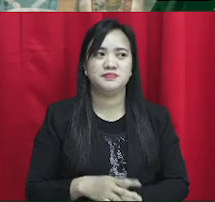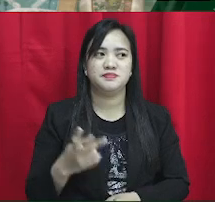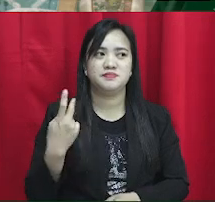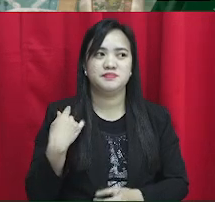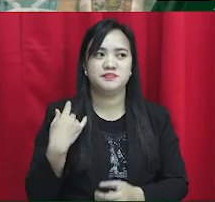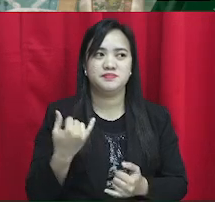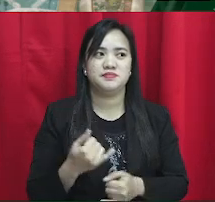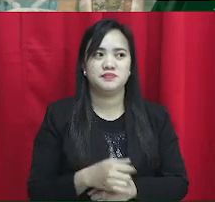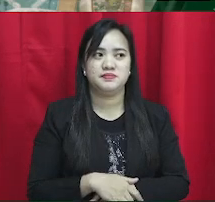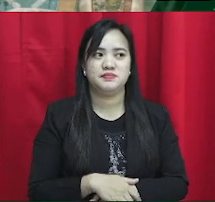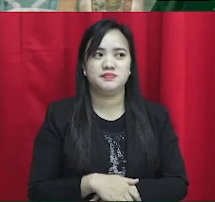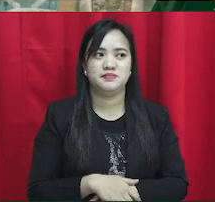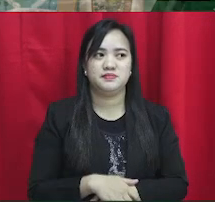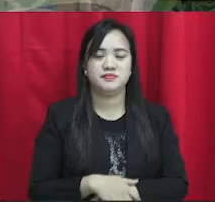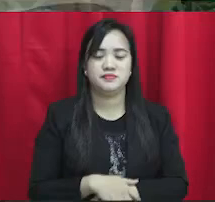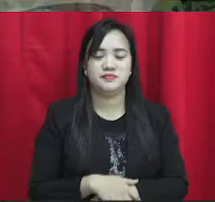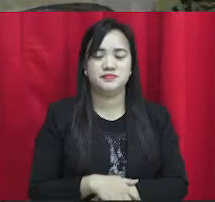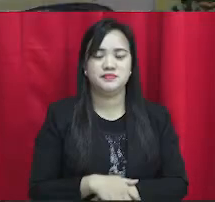Joral, balik mo Sir Joral.